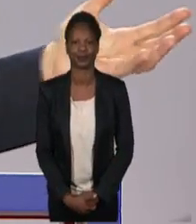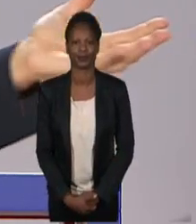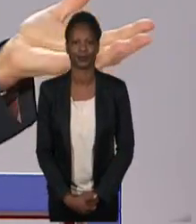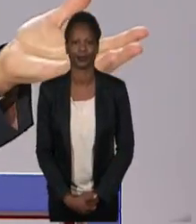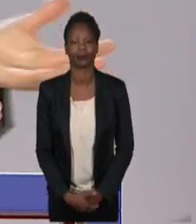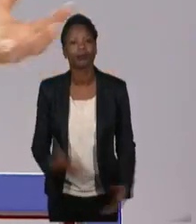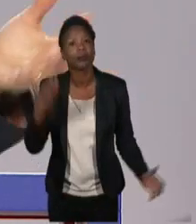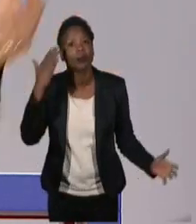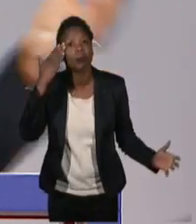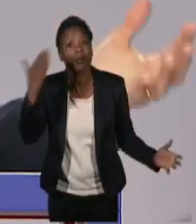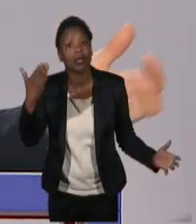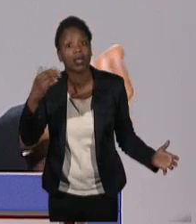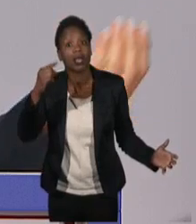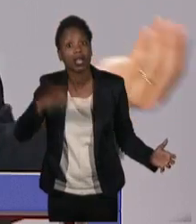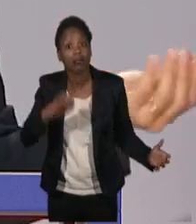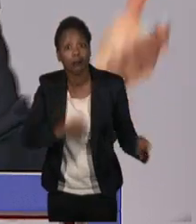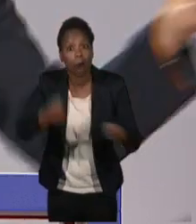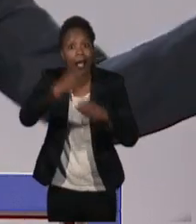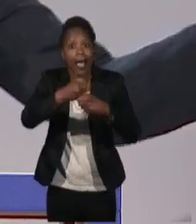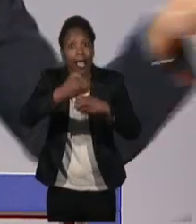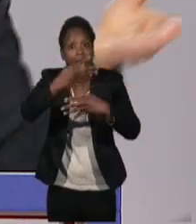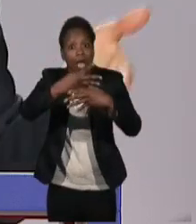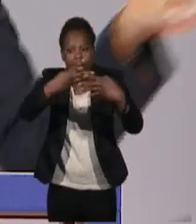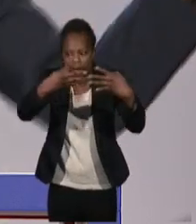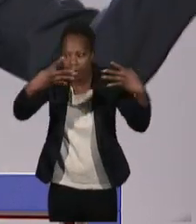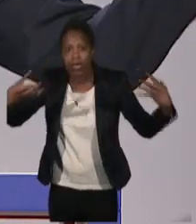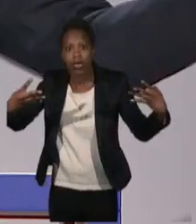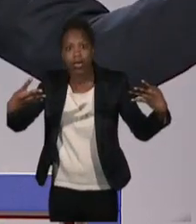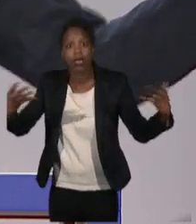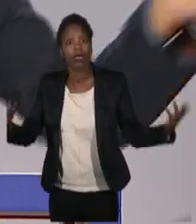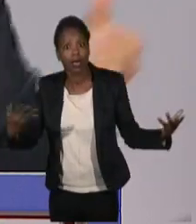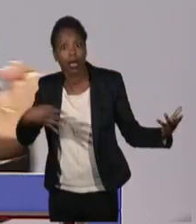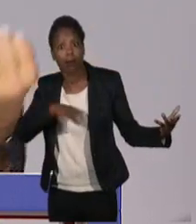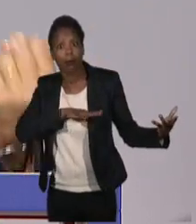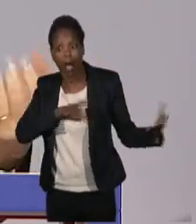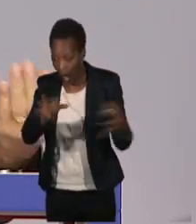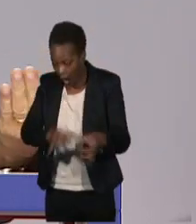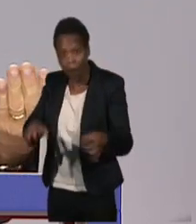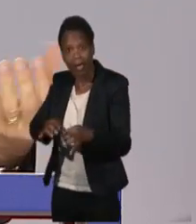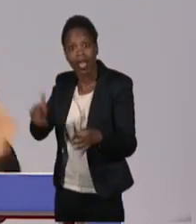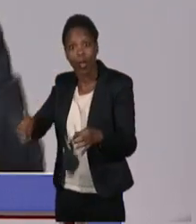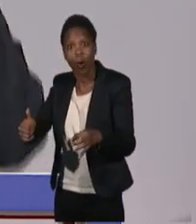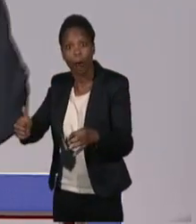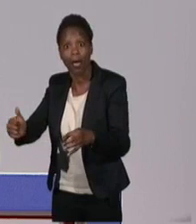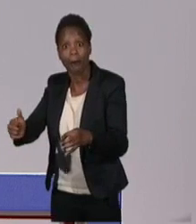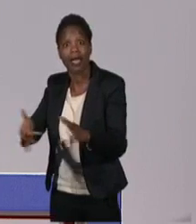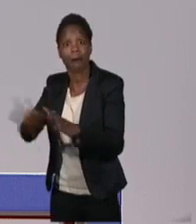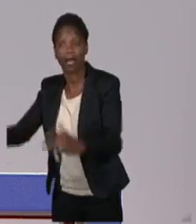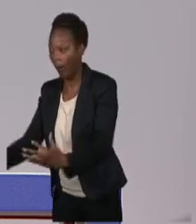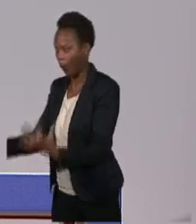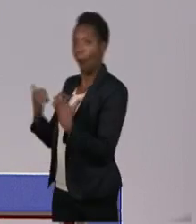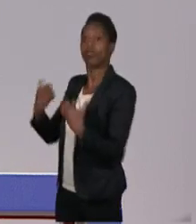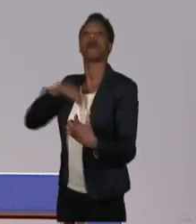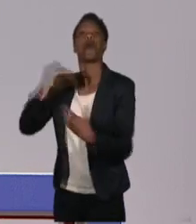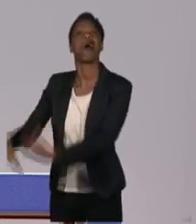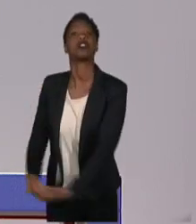Et si pour cela, il faut bâtir des barrières, voire des murs, comme le souhaitent les États qui sont en première ligne face au chantage migratoire, je les